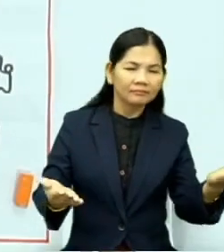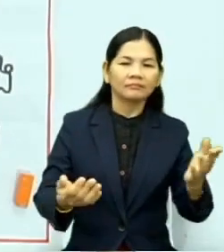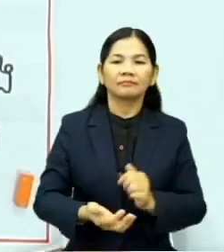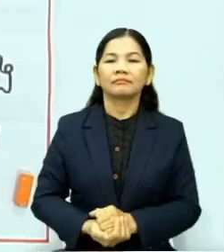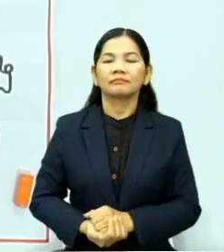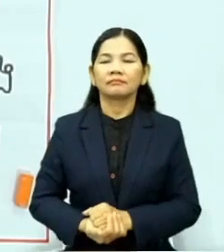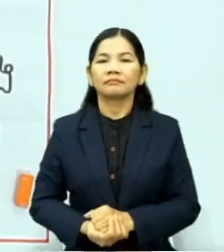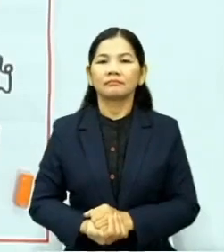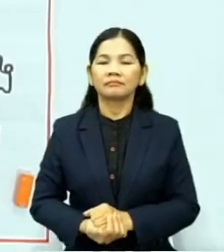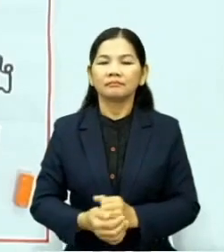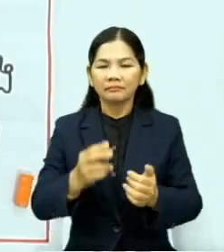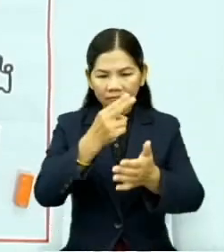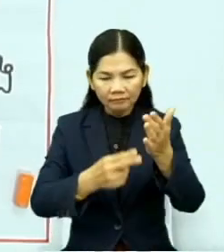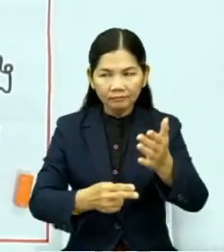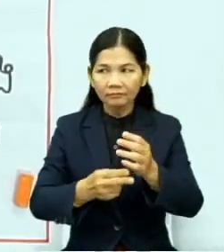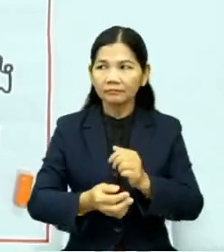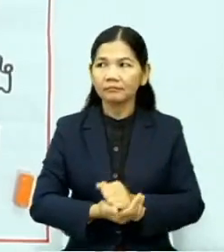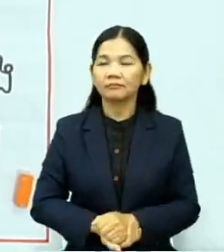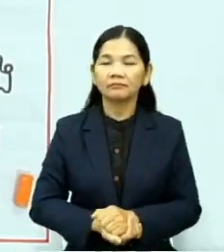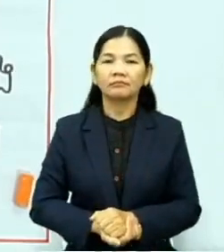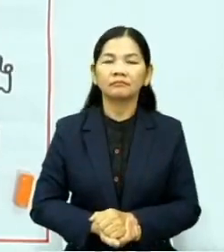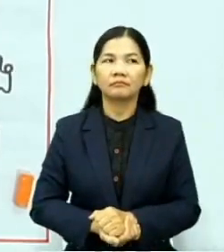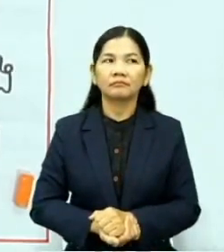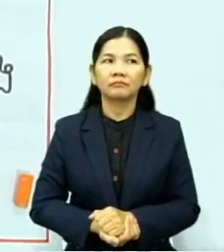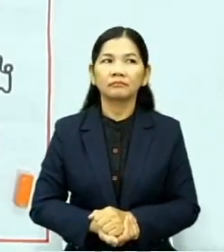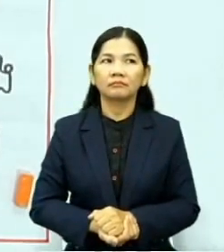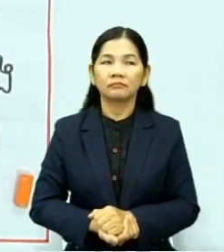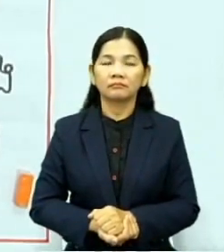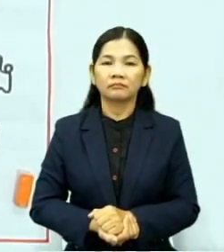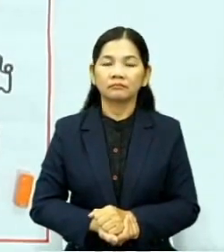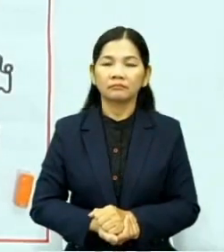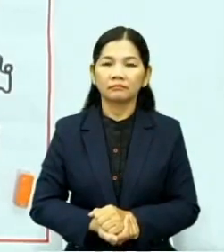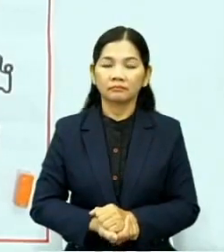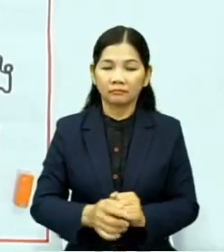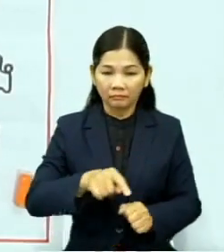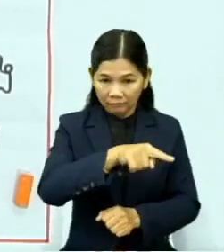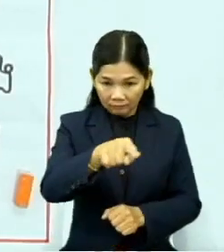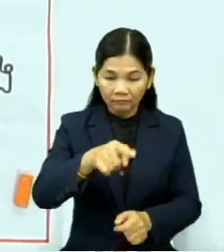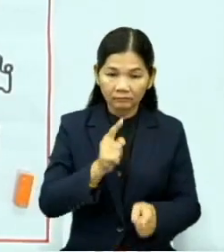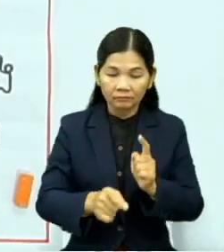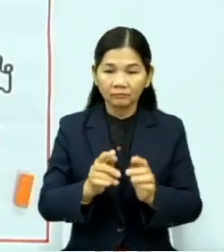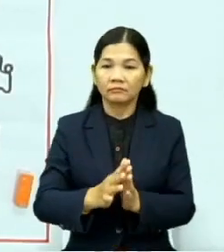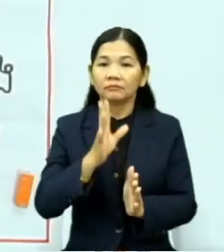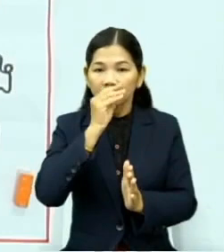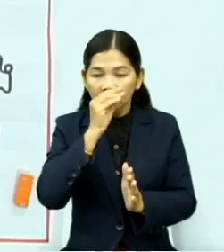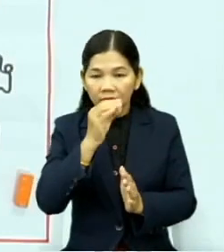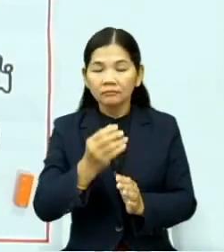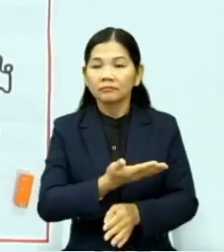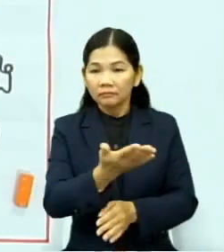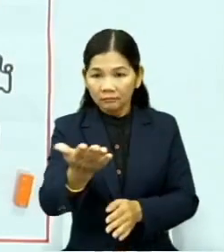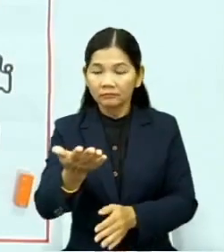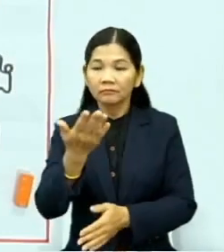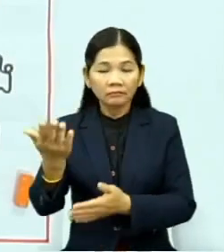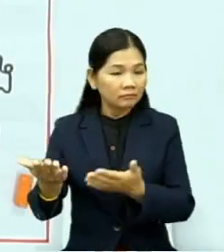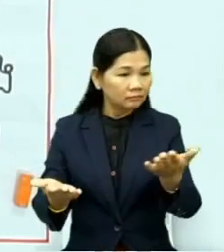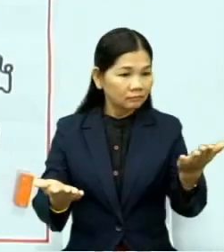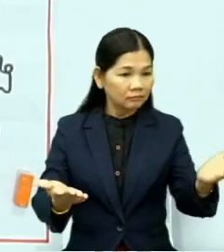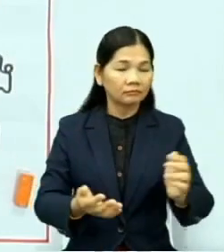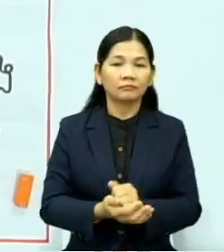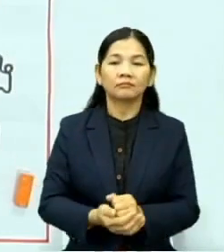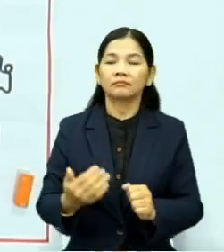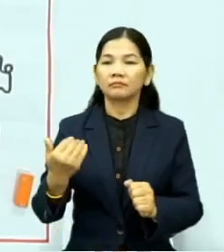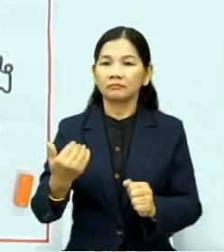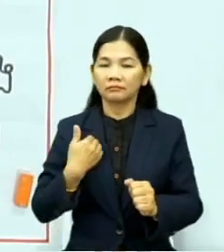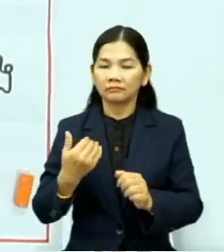á. Chà, ta miên là vầy tiết tế. Chà, kai bì xâm rạp cầm đó, chùm riêng, à dây chlái chlòn, miên là vầy tiết con. Chà, cứ